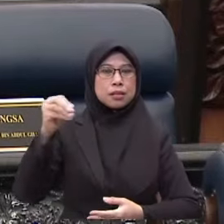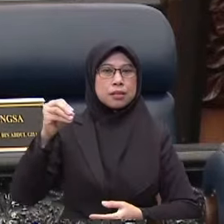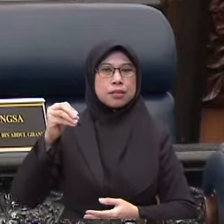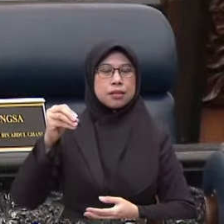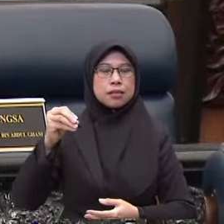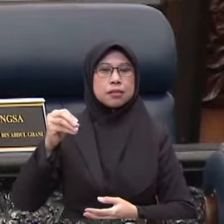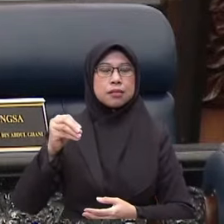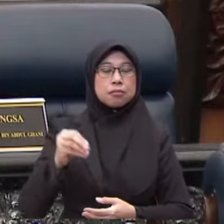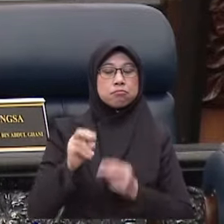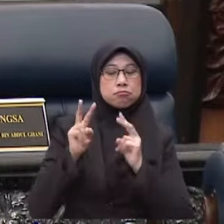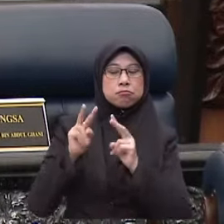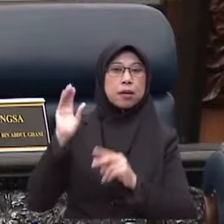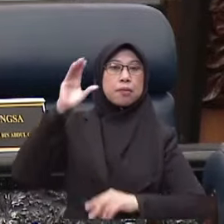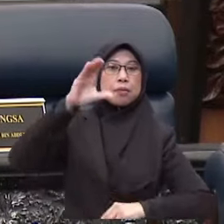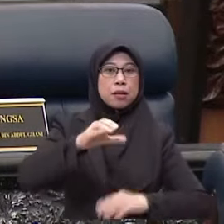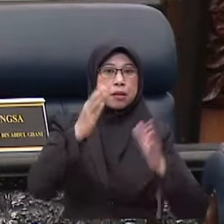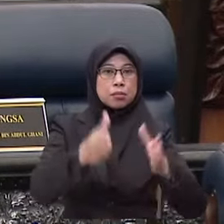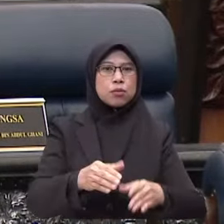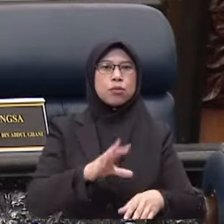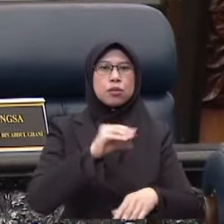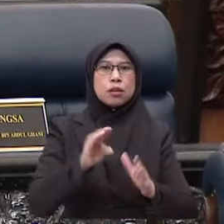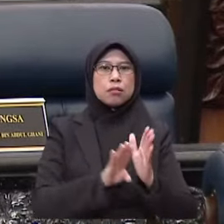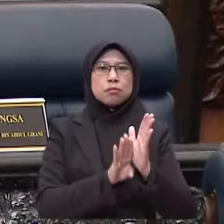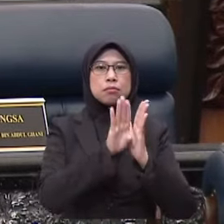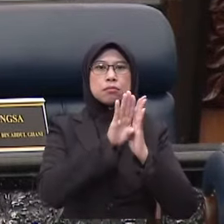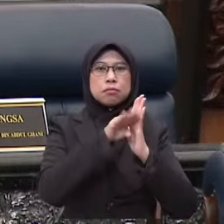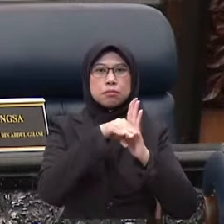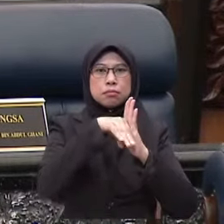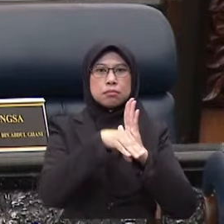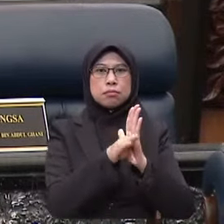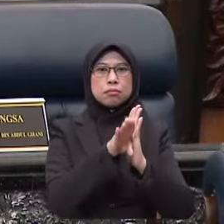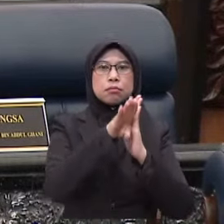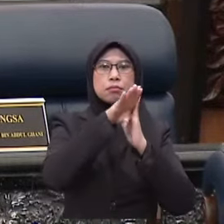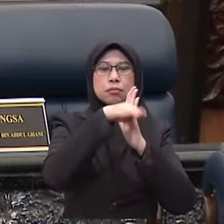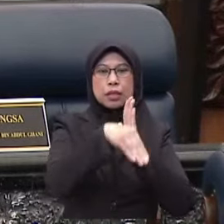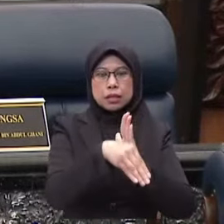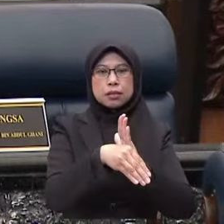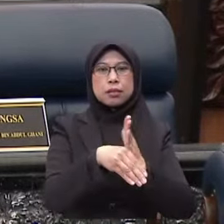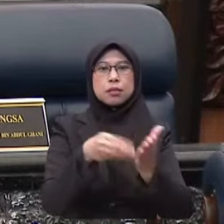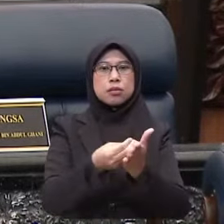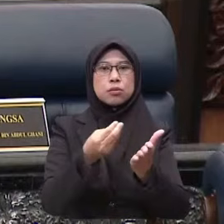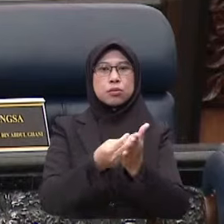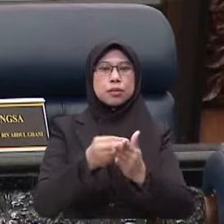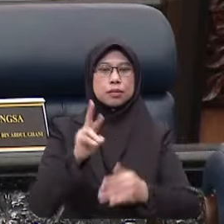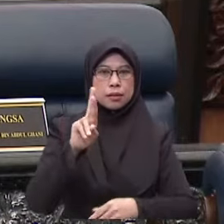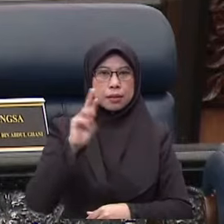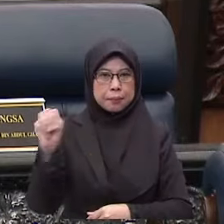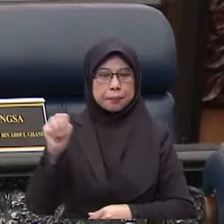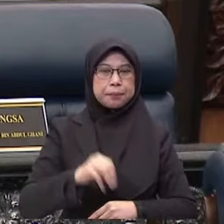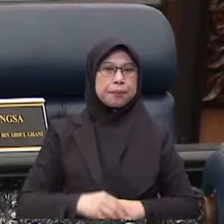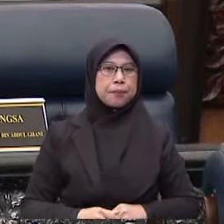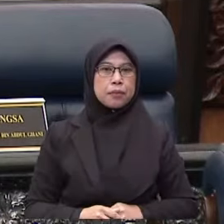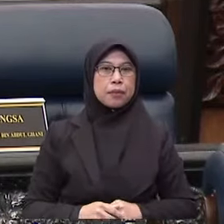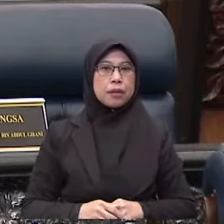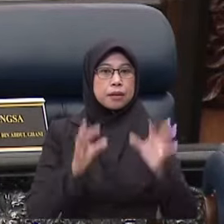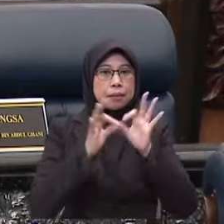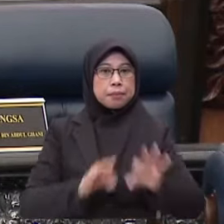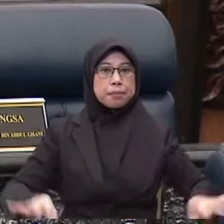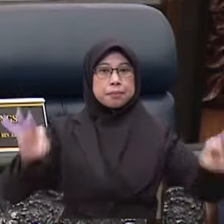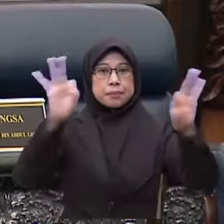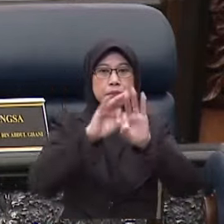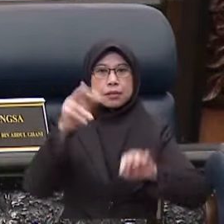pelabur dan seterusnya menentukan naik turunnya sebbuah mata Wang yang penting sesebuah kerajaan itu